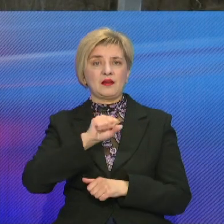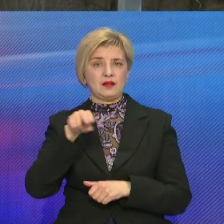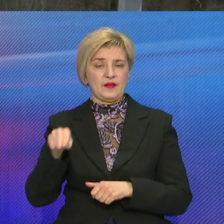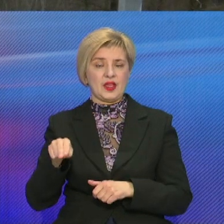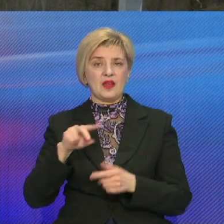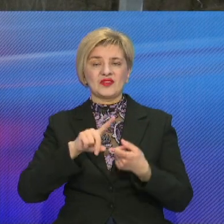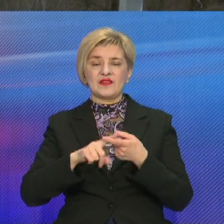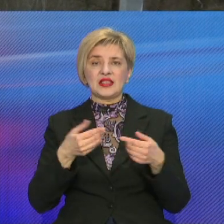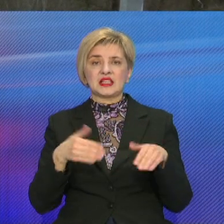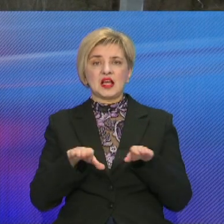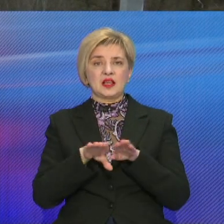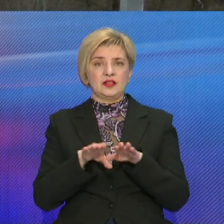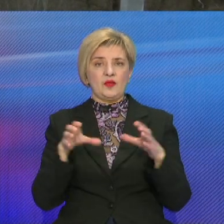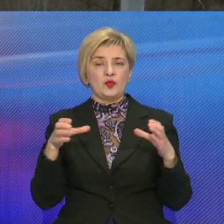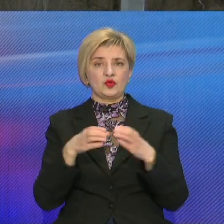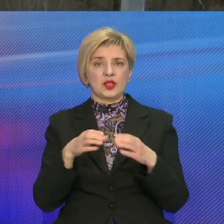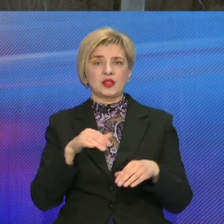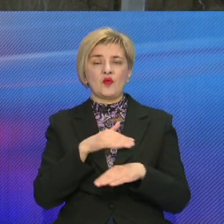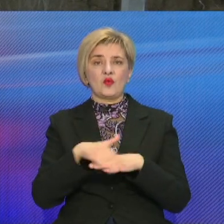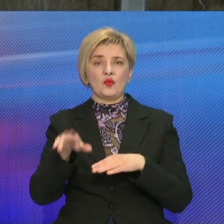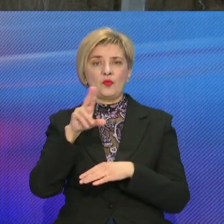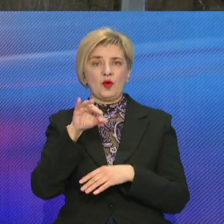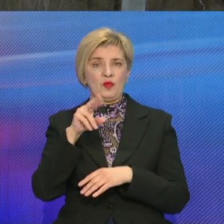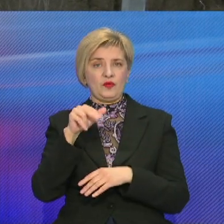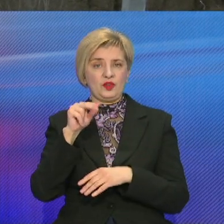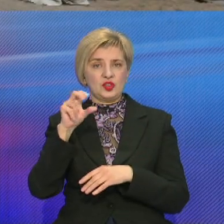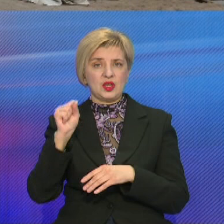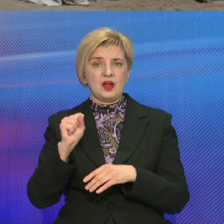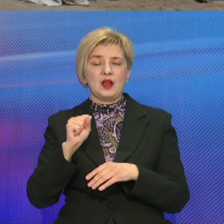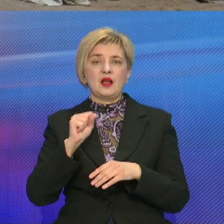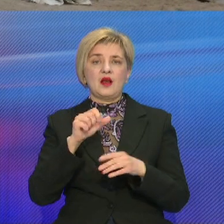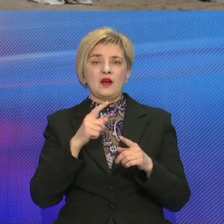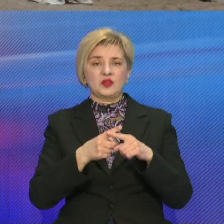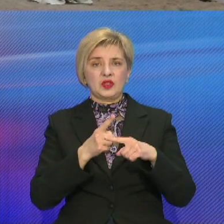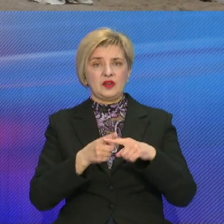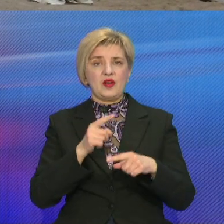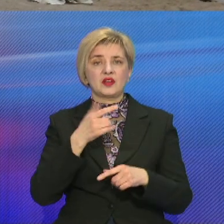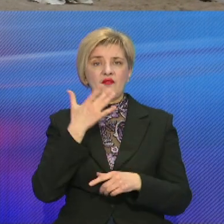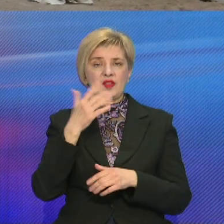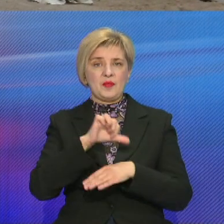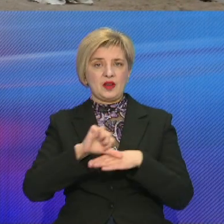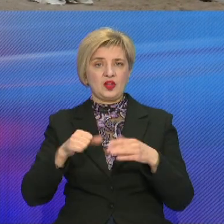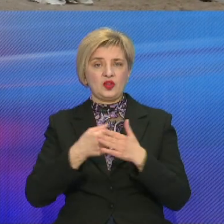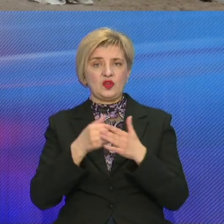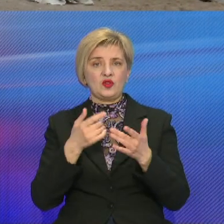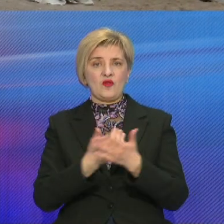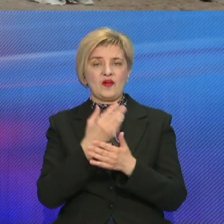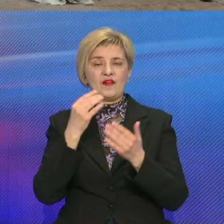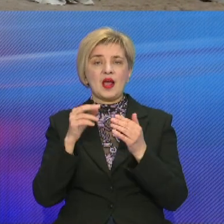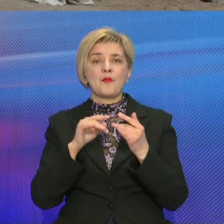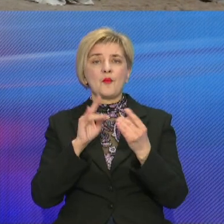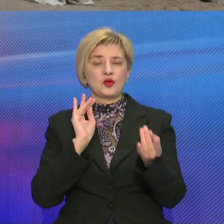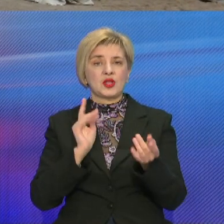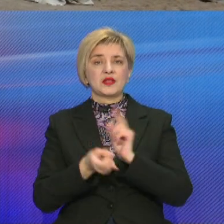У связи с закрытием участка в улице Поповича от скрыжевания с улицей Советских пограничников до нового моста изменился расклад